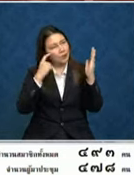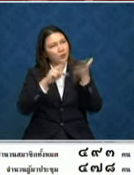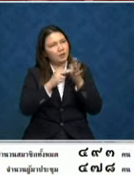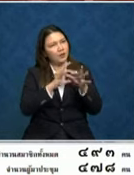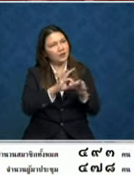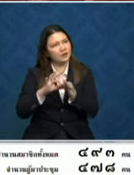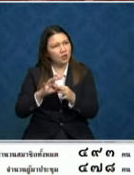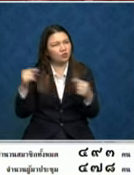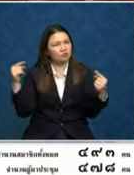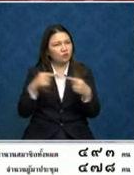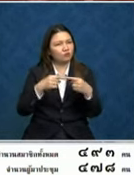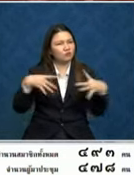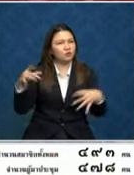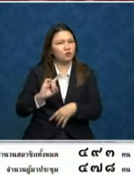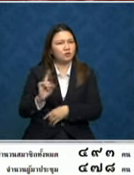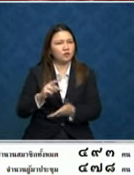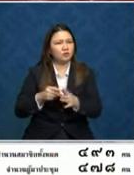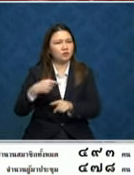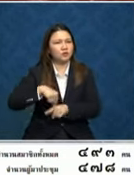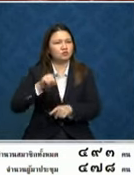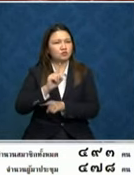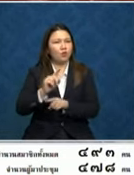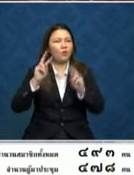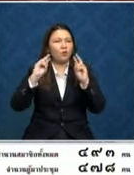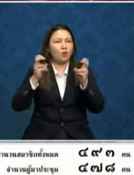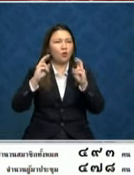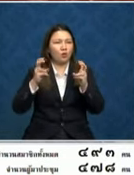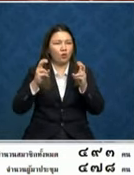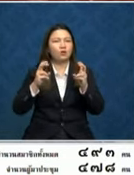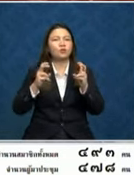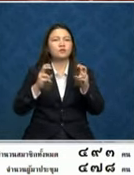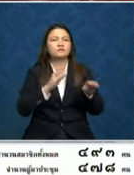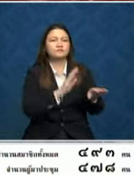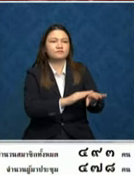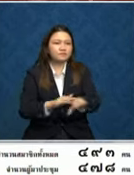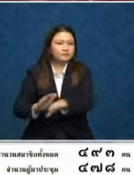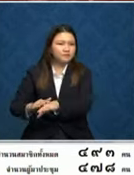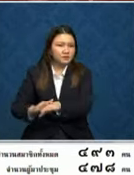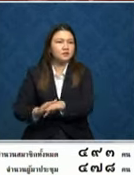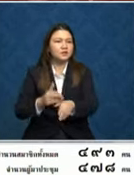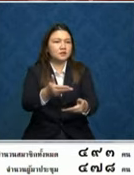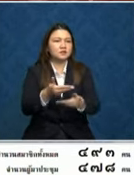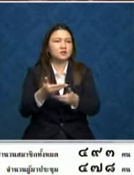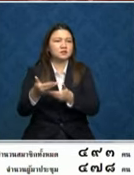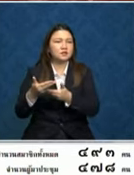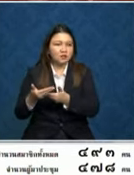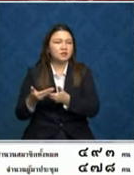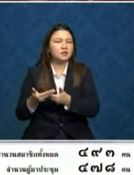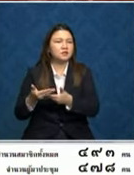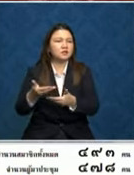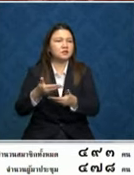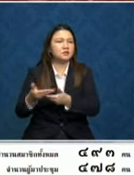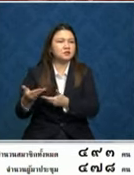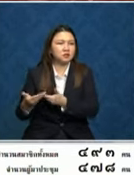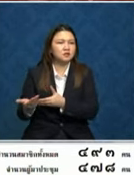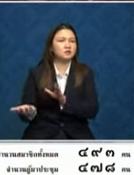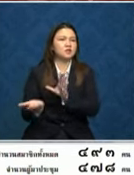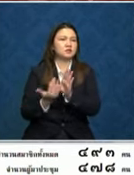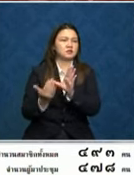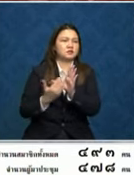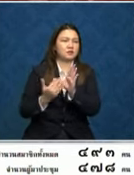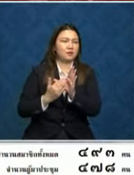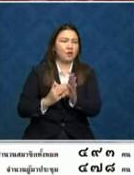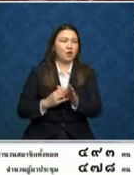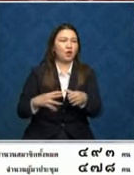คือโครงการรณรงค์รับสมัครเลือกตั้งนะคะสมาชิกคณะมนตรีสิทธิมนุษยชนแห่งสหประชาชาติหรือว่า Human